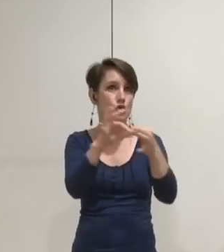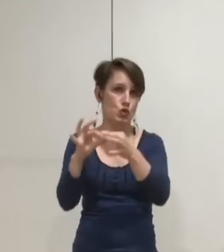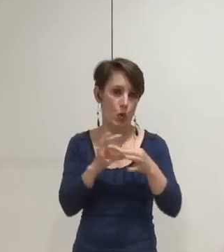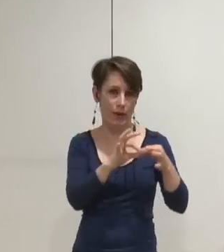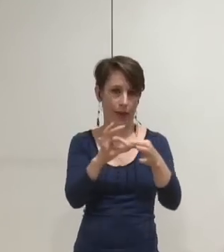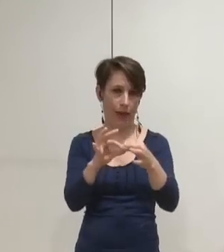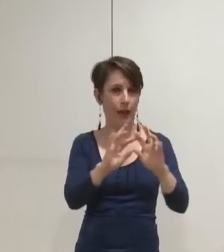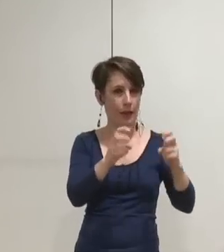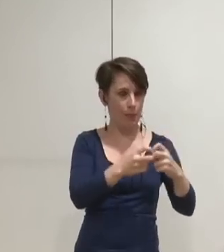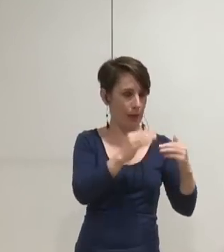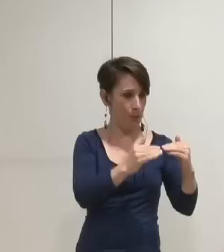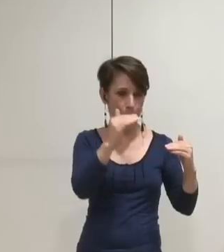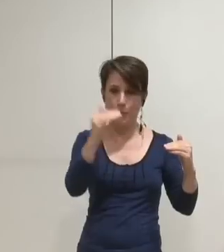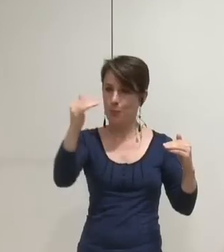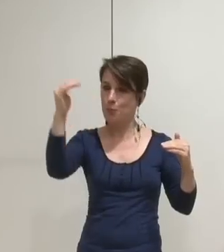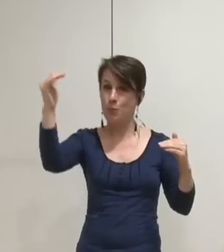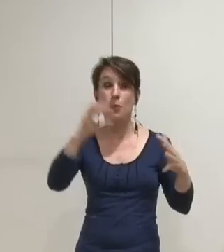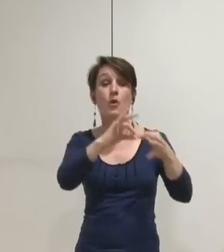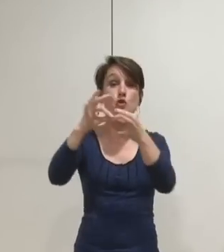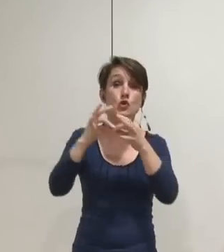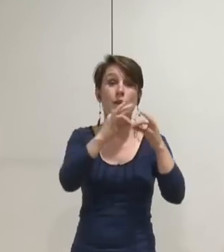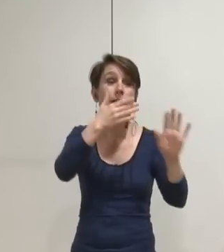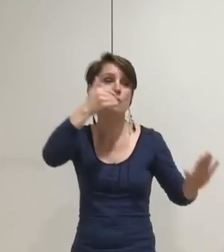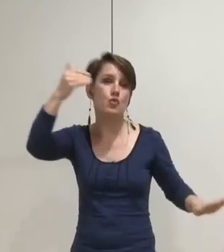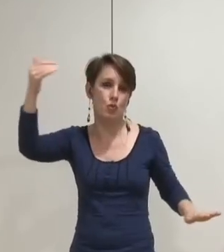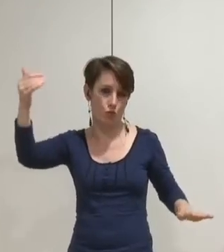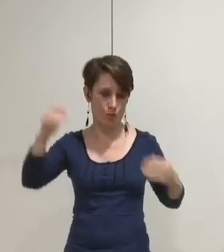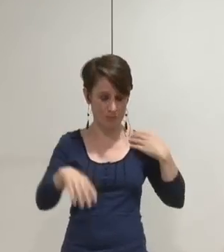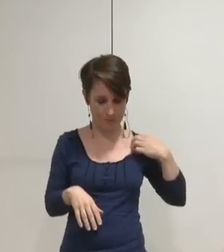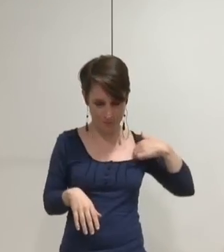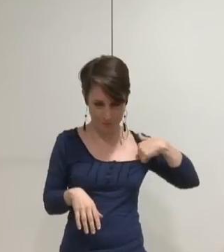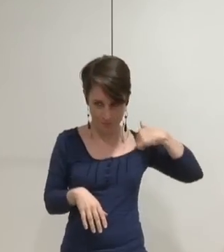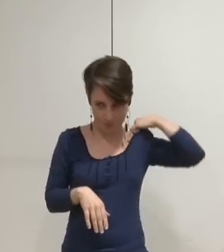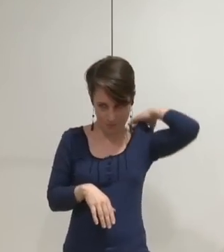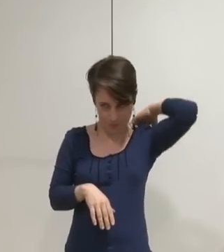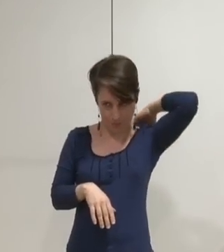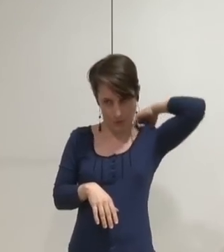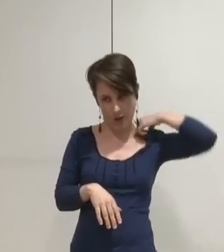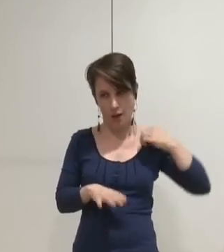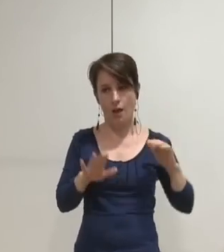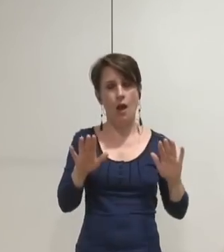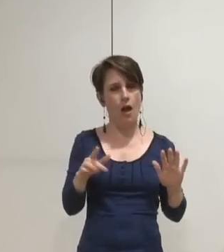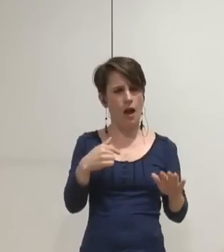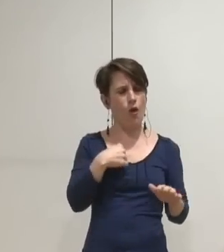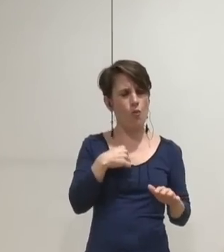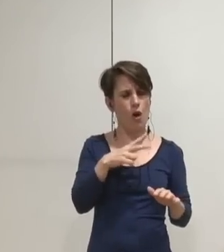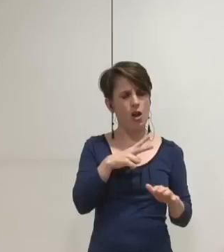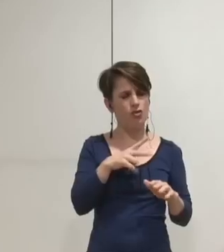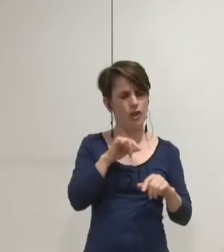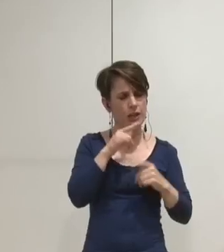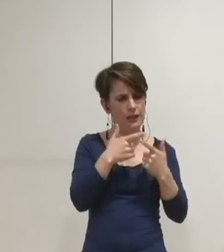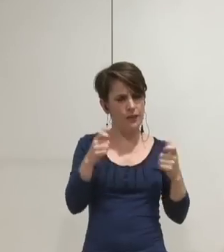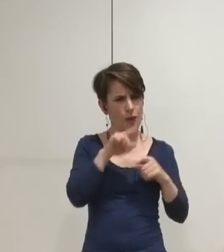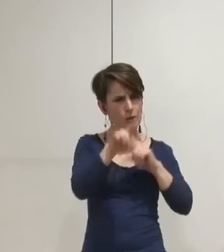tarification plus solidaire on va y revenir alors j'ai plusieurs questions à poser à monsieur le